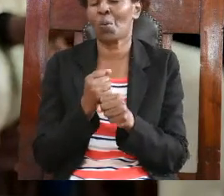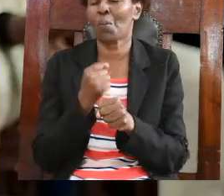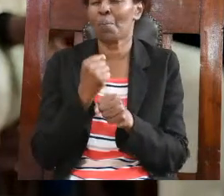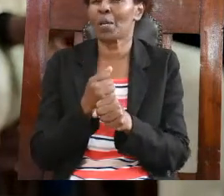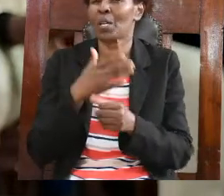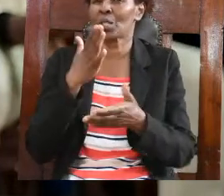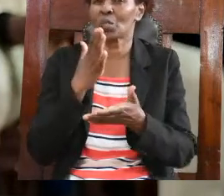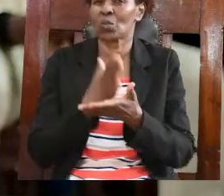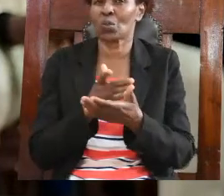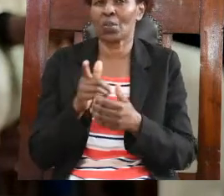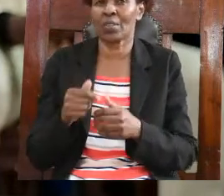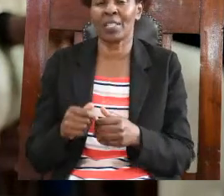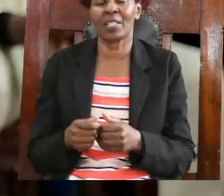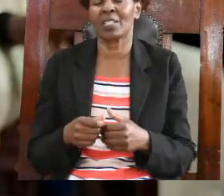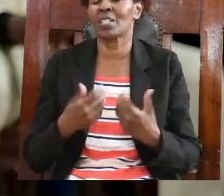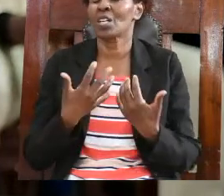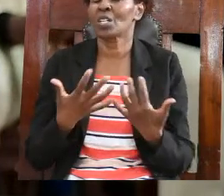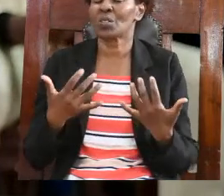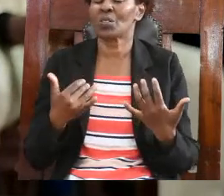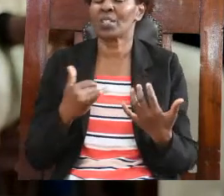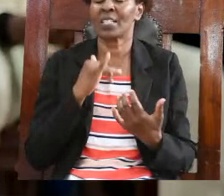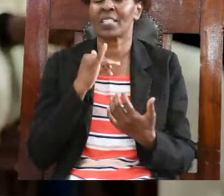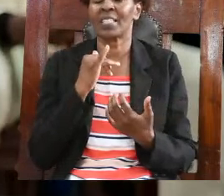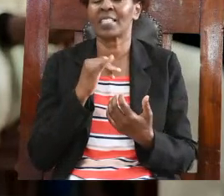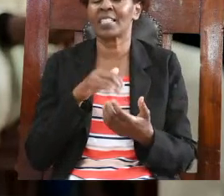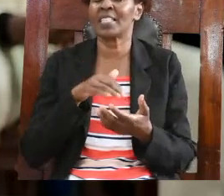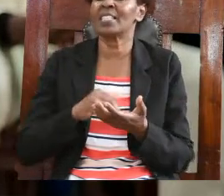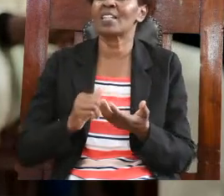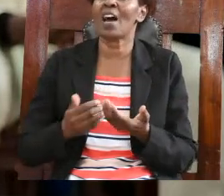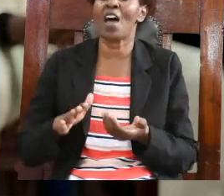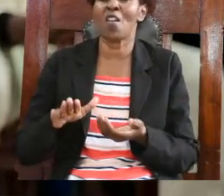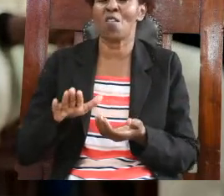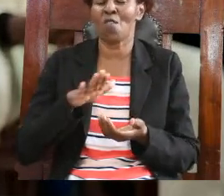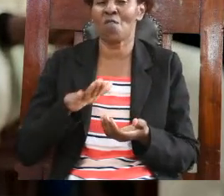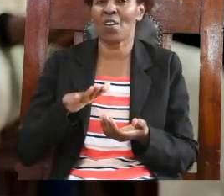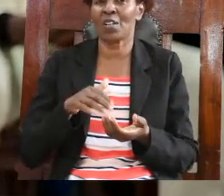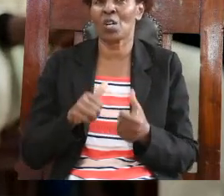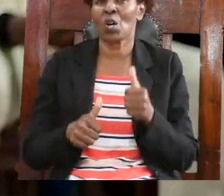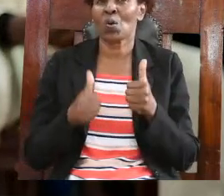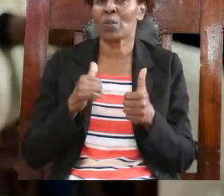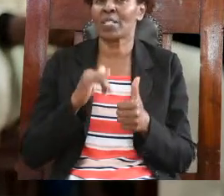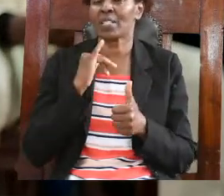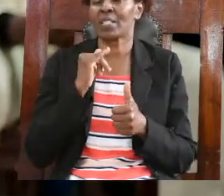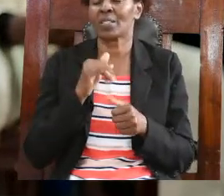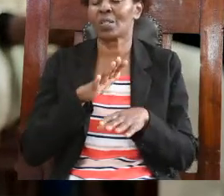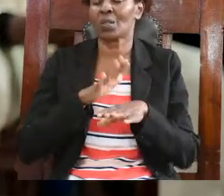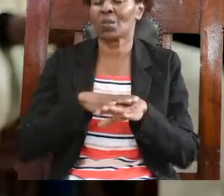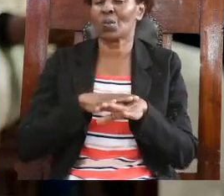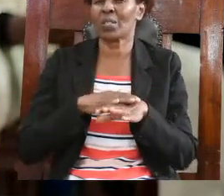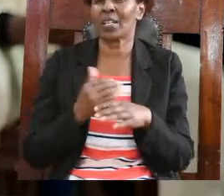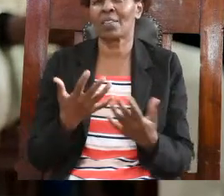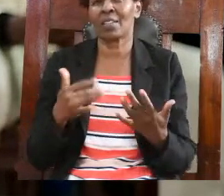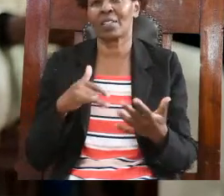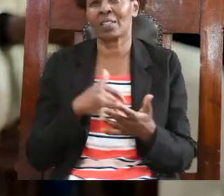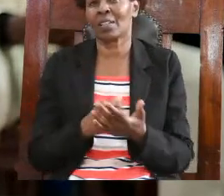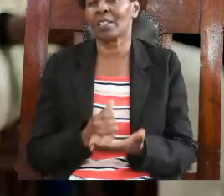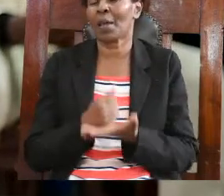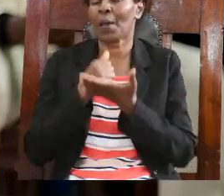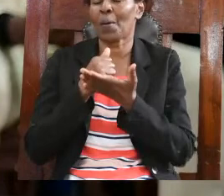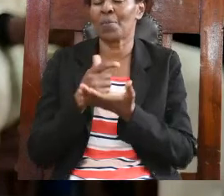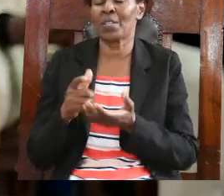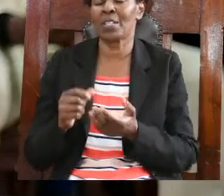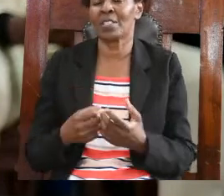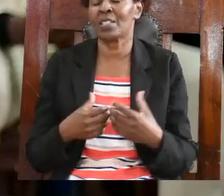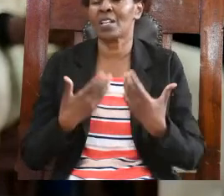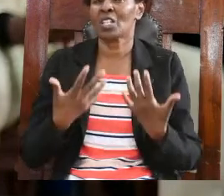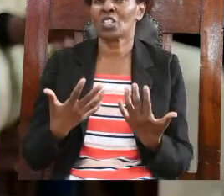huyu mtoto ako katika environment ama mazingira na ako na mambo itakayomsaidia kukua vizuri,